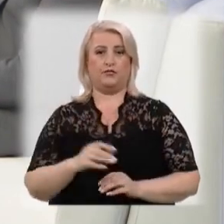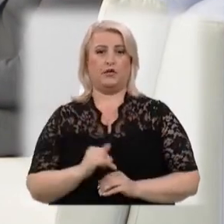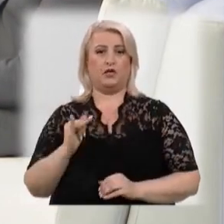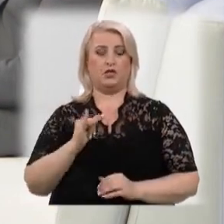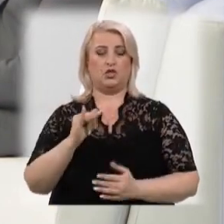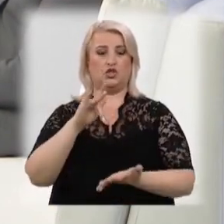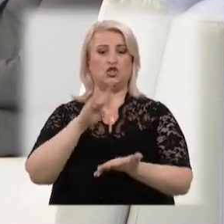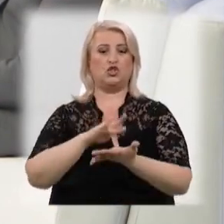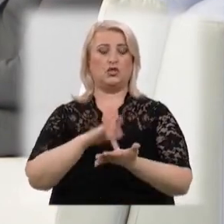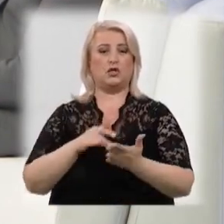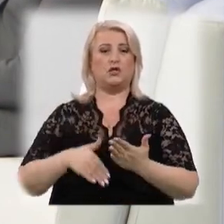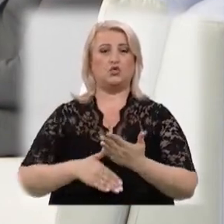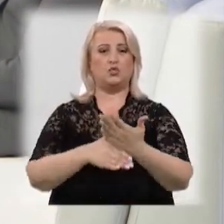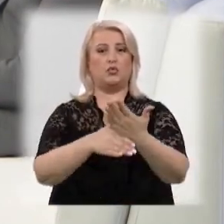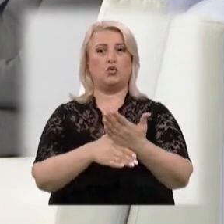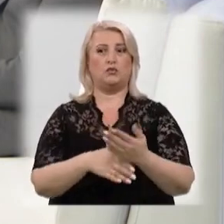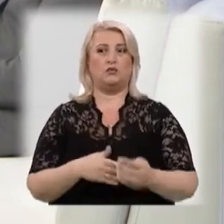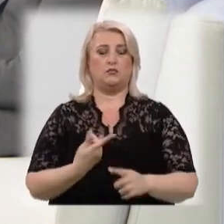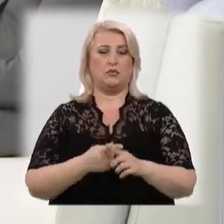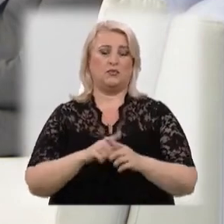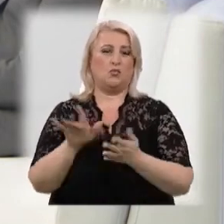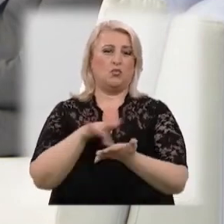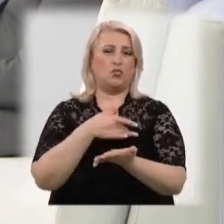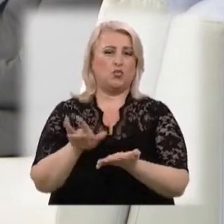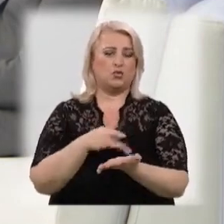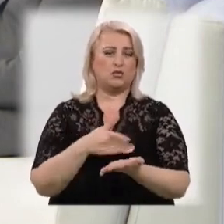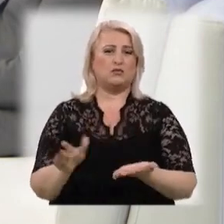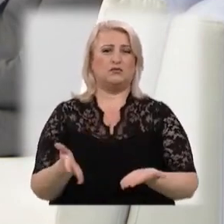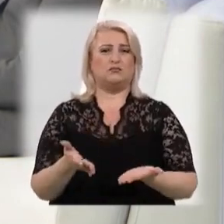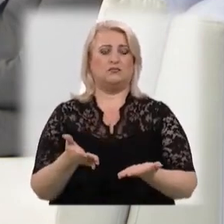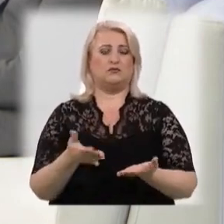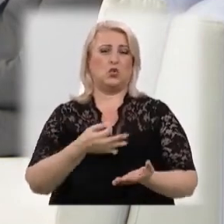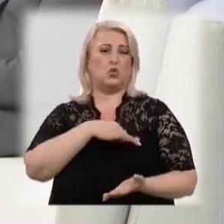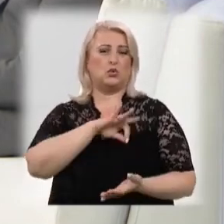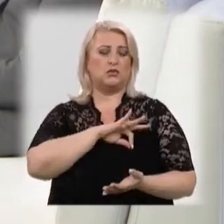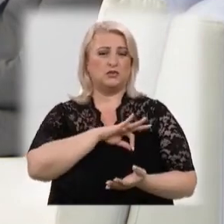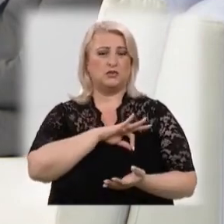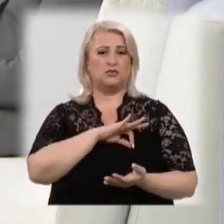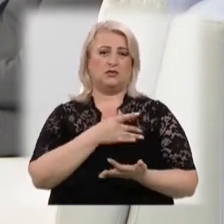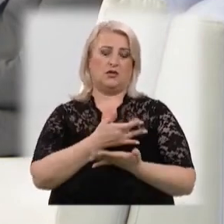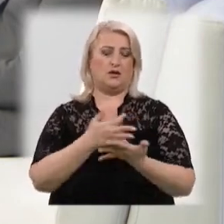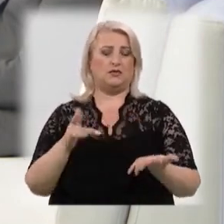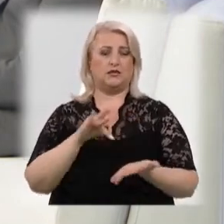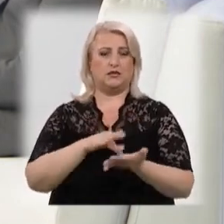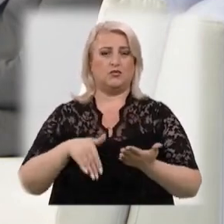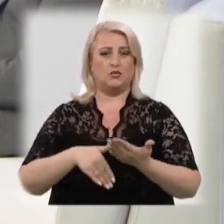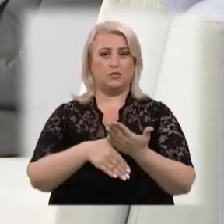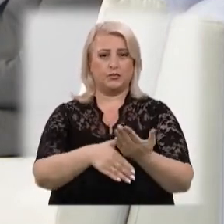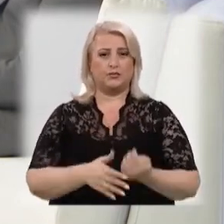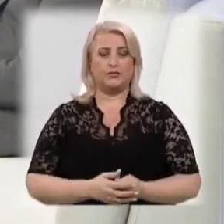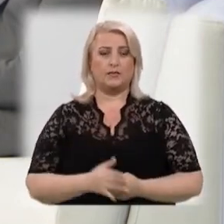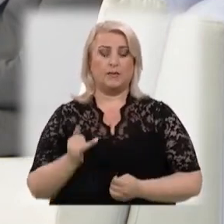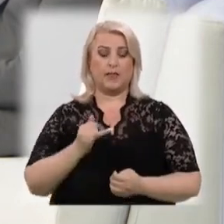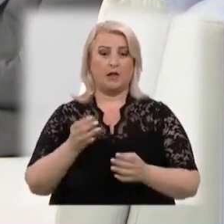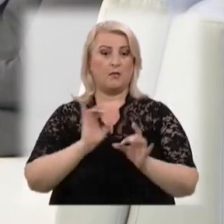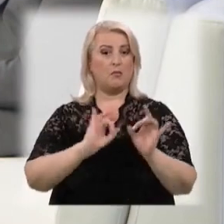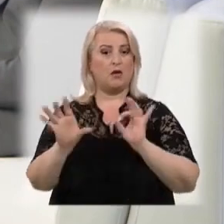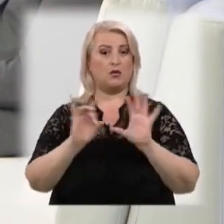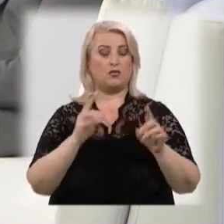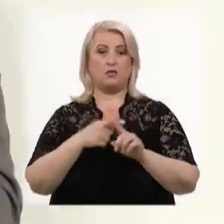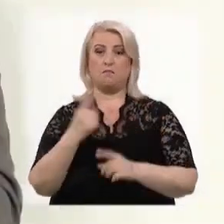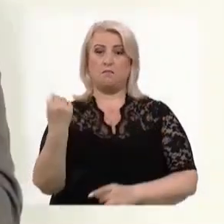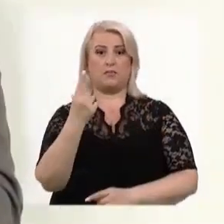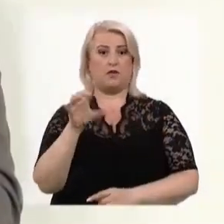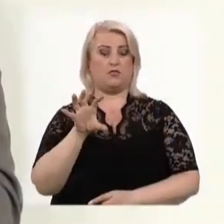centrele de suport care pot fi contabilitatea Pufi serviciul juridic și alte centre de suport Da și marketing este primul